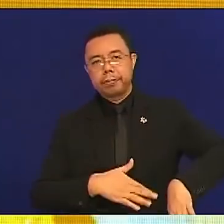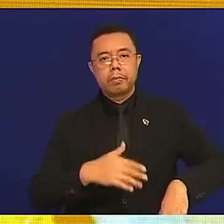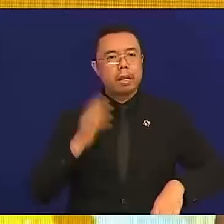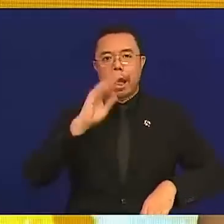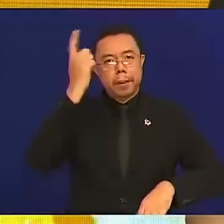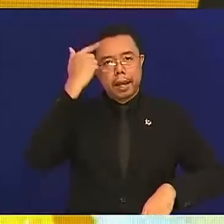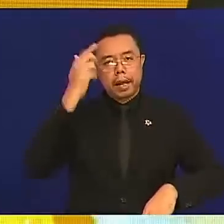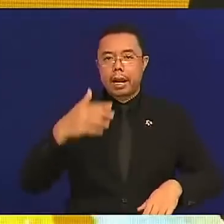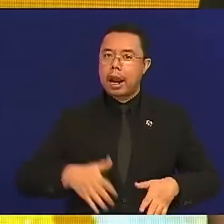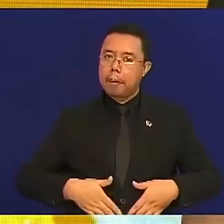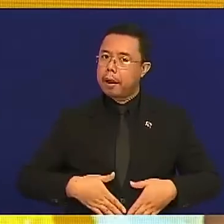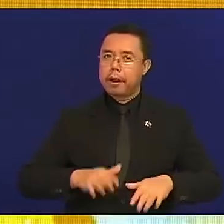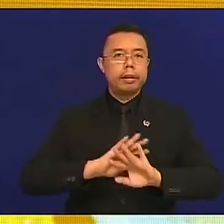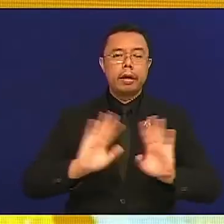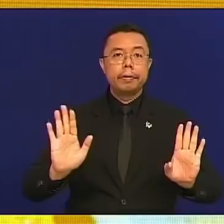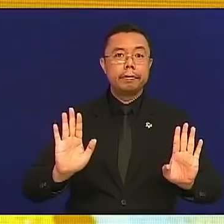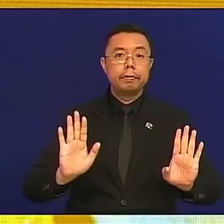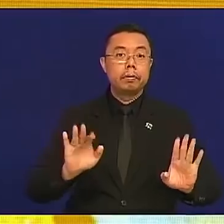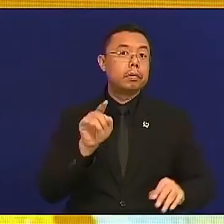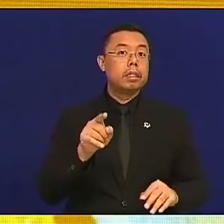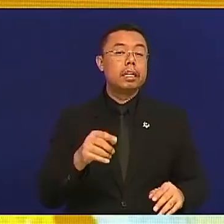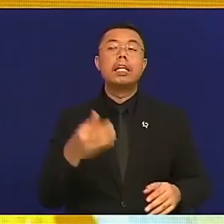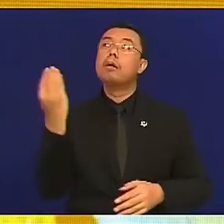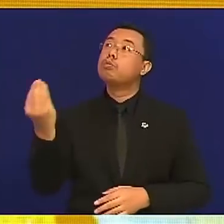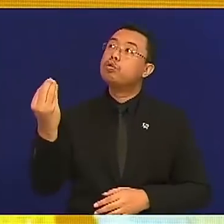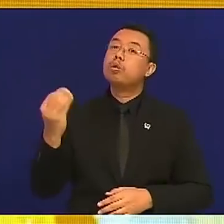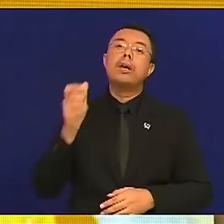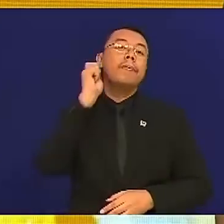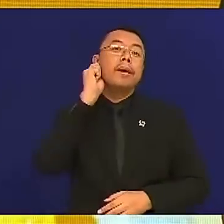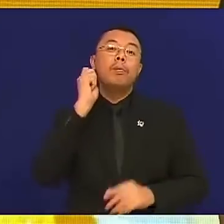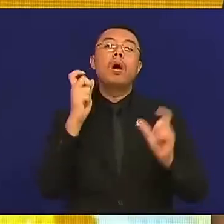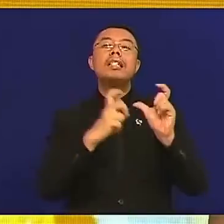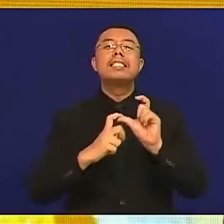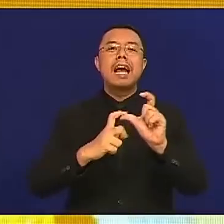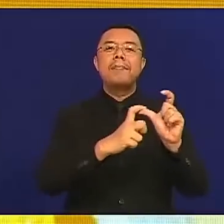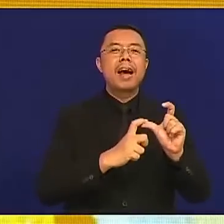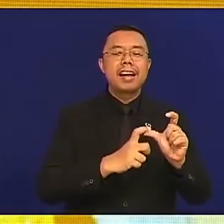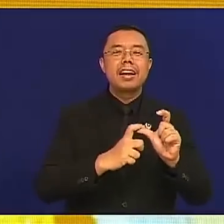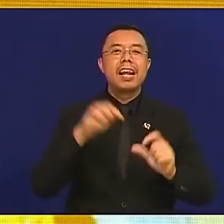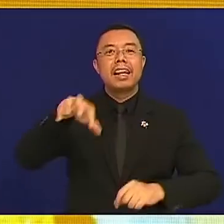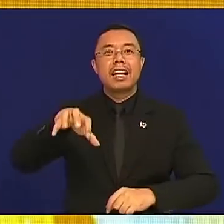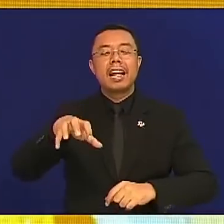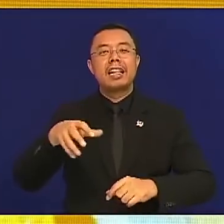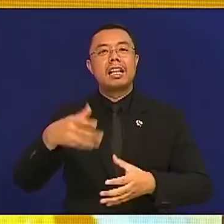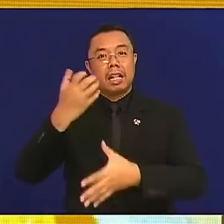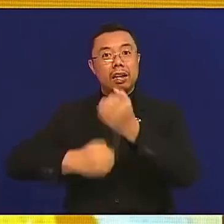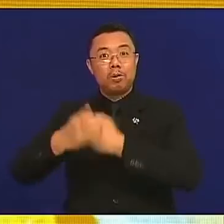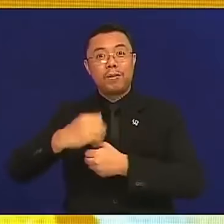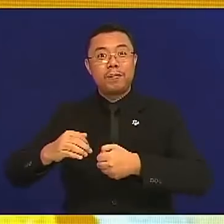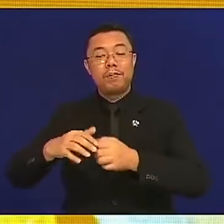perutnya. Lapar. Ia menantikan perempuan Samaria di Brigi Yakub dekat kota